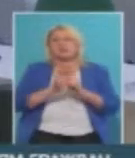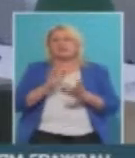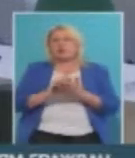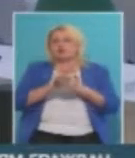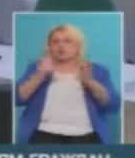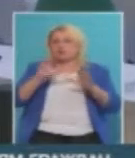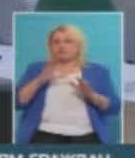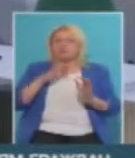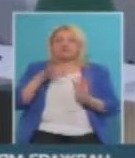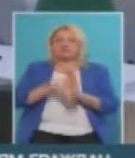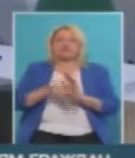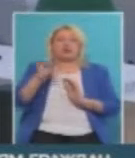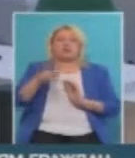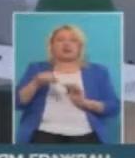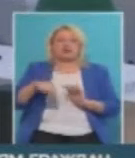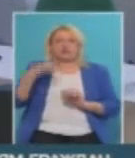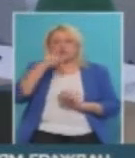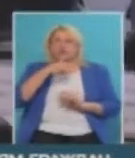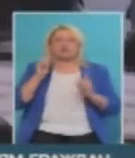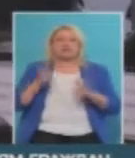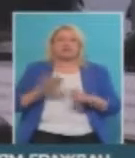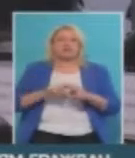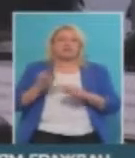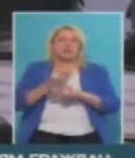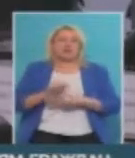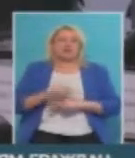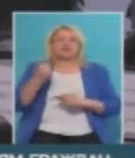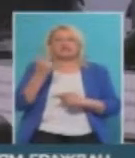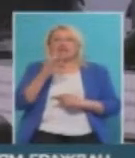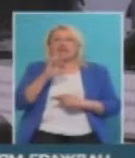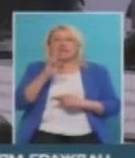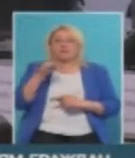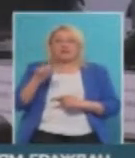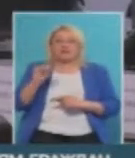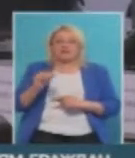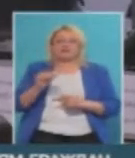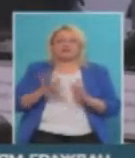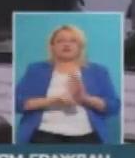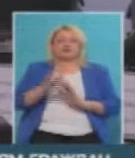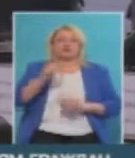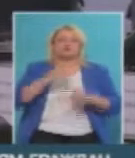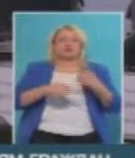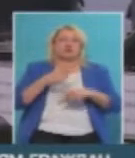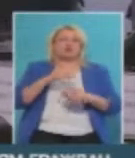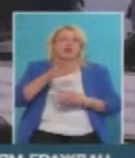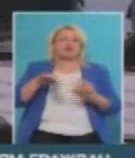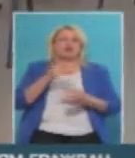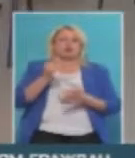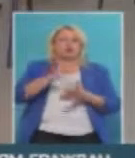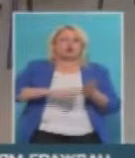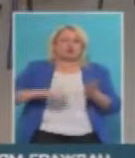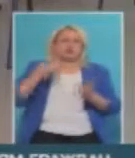налоговый кодекс были внесены в апреле этого года. Согласно этим поправкам, единый накопительный пенсионный фонд начнет возвращать излишне